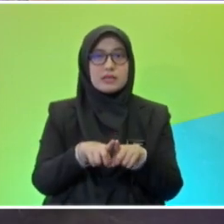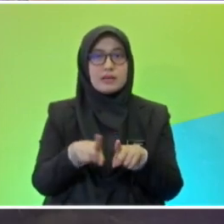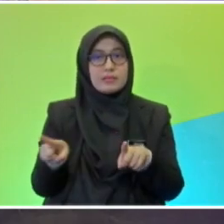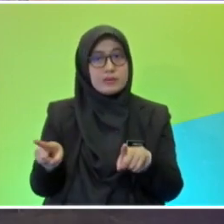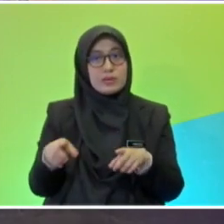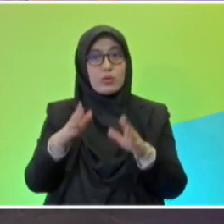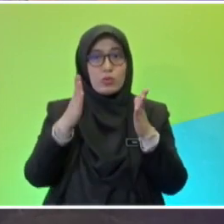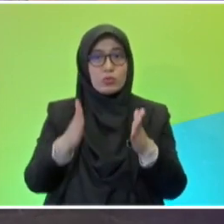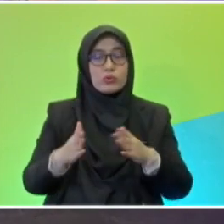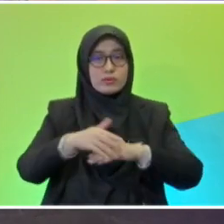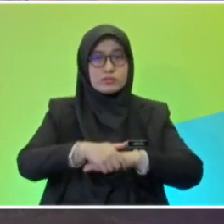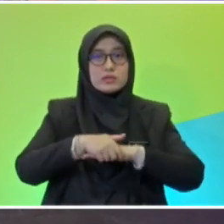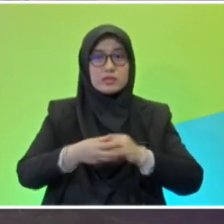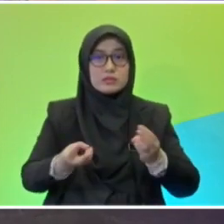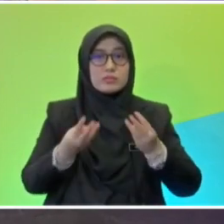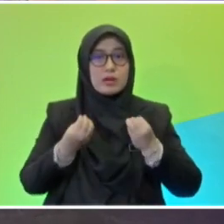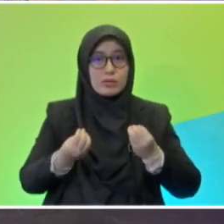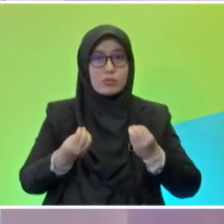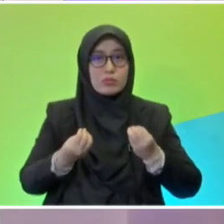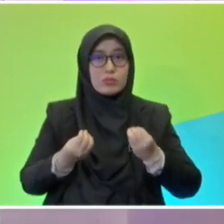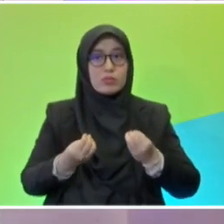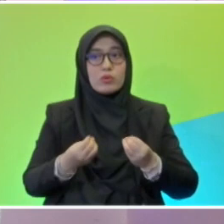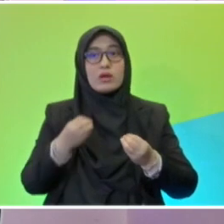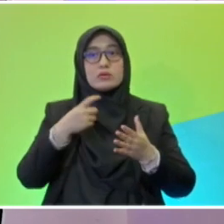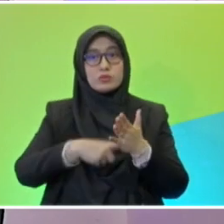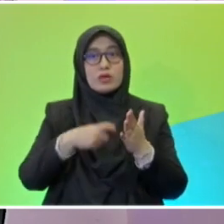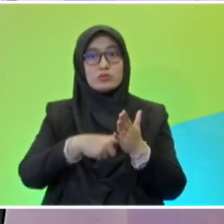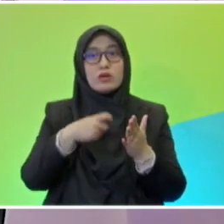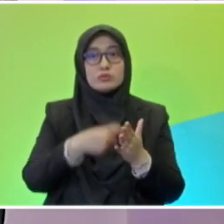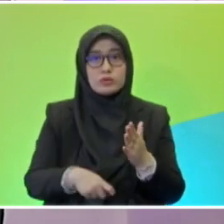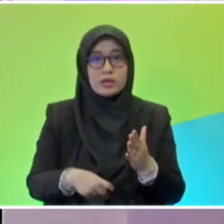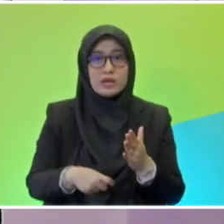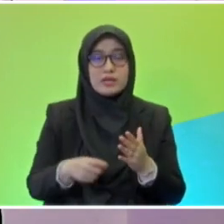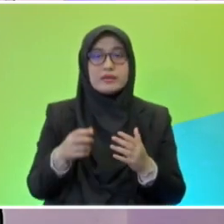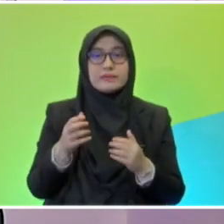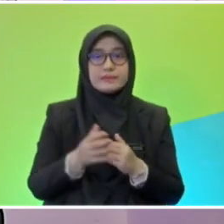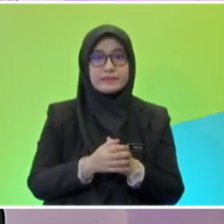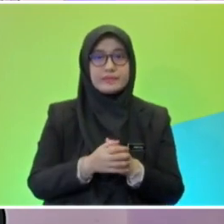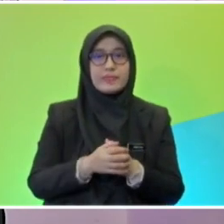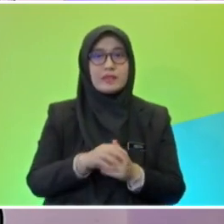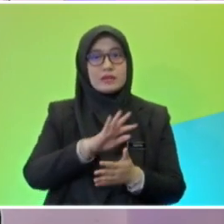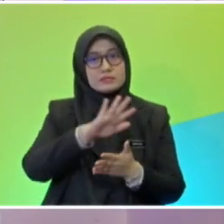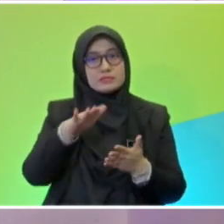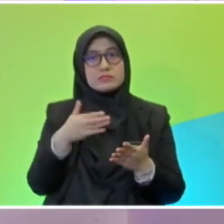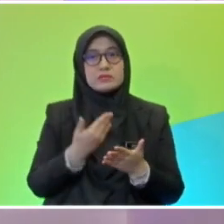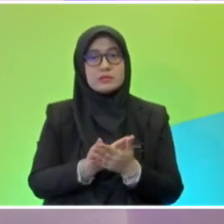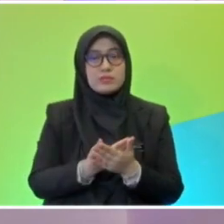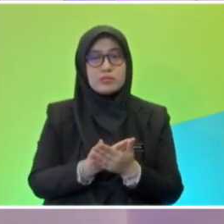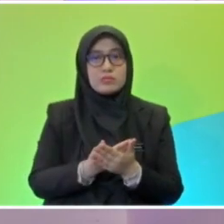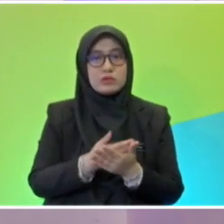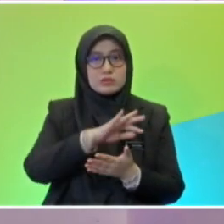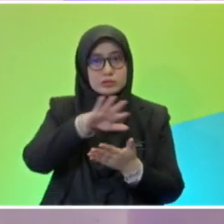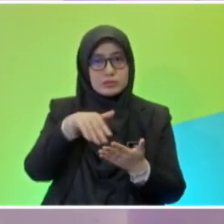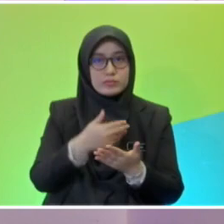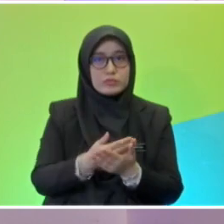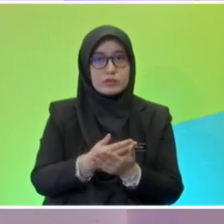pada 8 ekor jadi cepat semua bilangan yang ada digunakan untuk dapat keuntungan jadi bercanda dengan nilai norma masyarakat